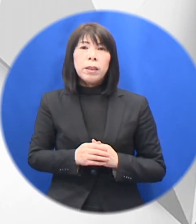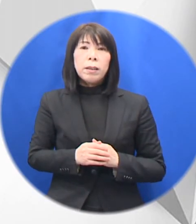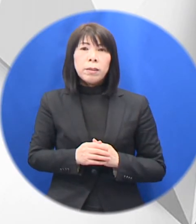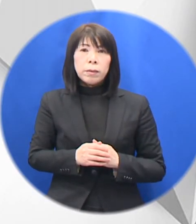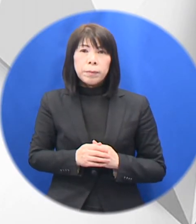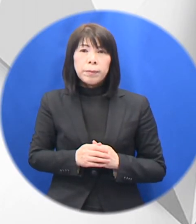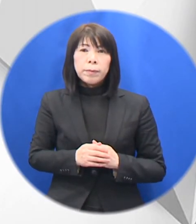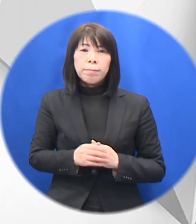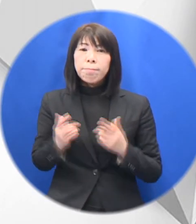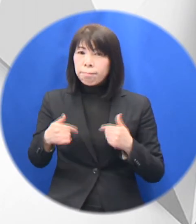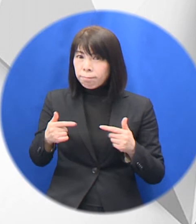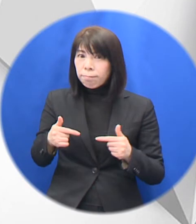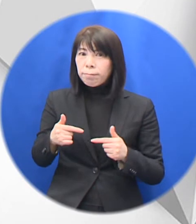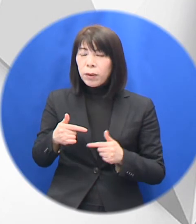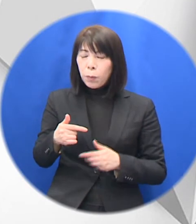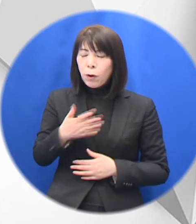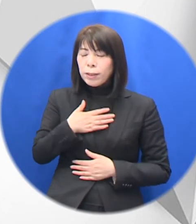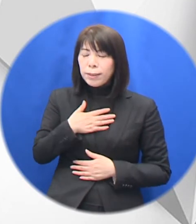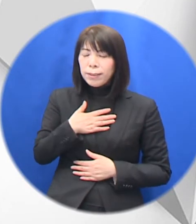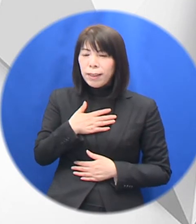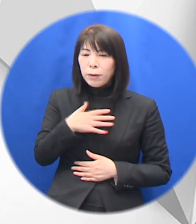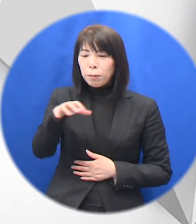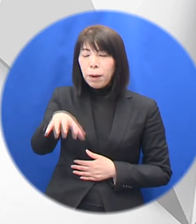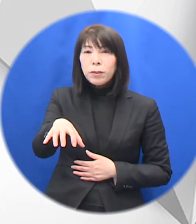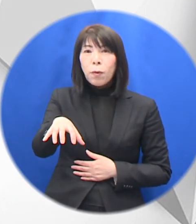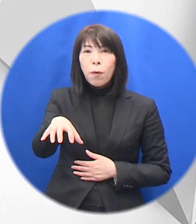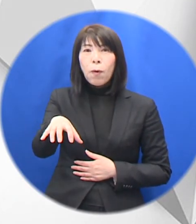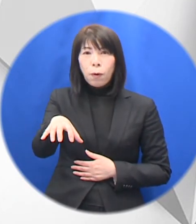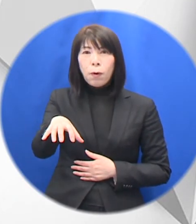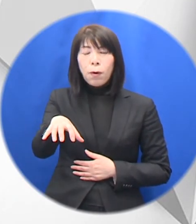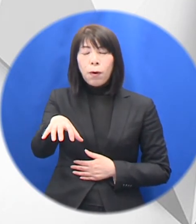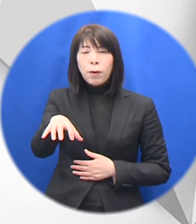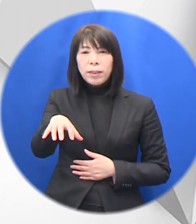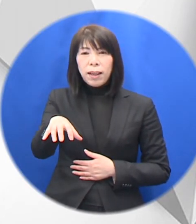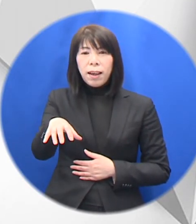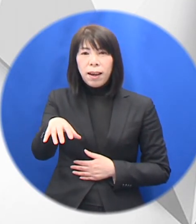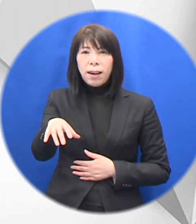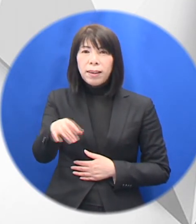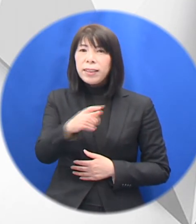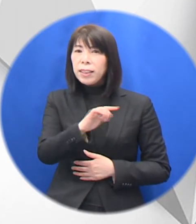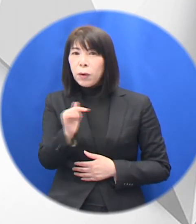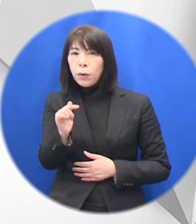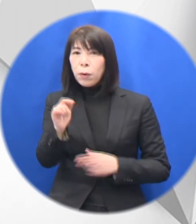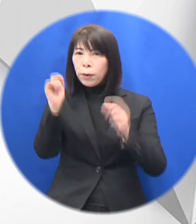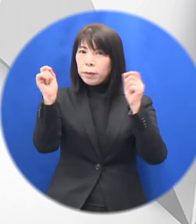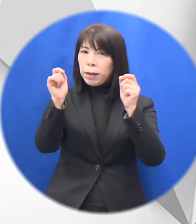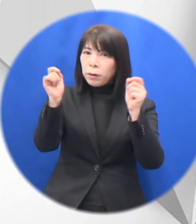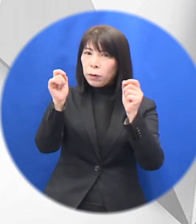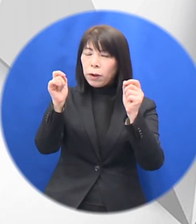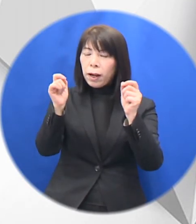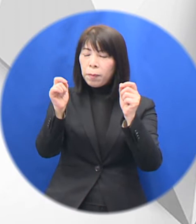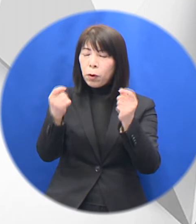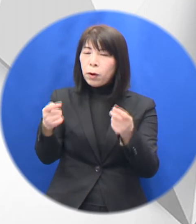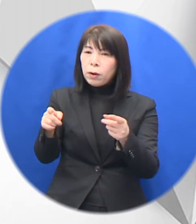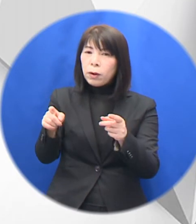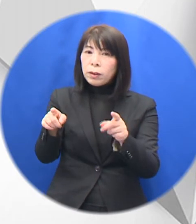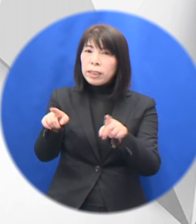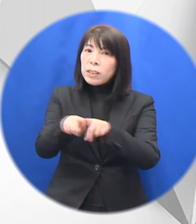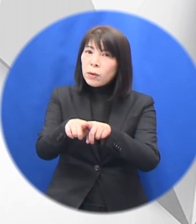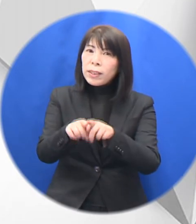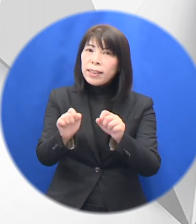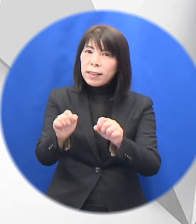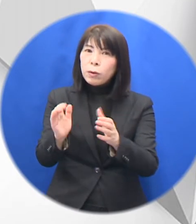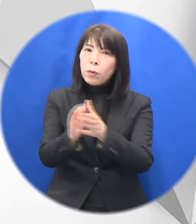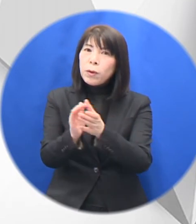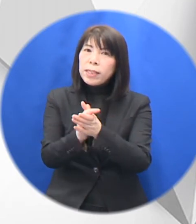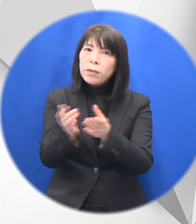した普段から親しみのある施設を使って、なおかつそこで一緒にいろんな催しをされているお友達と一緒にですね、連